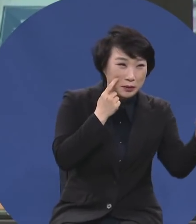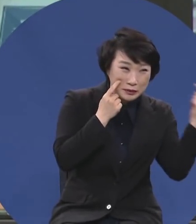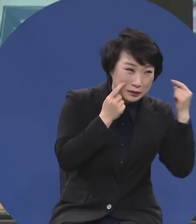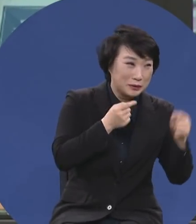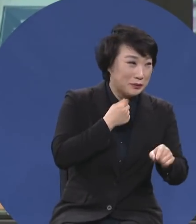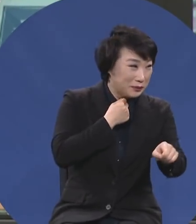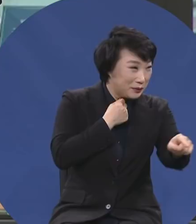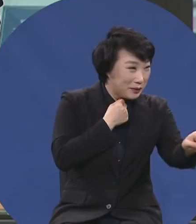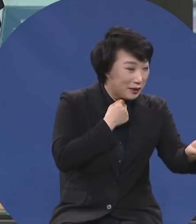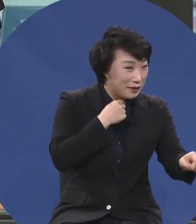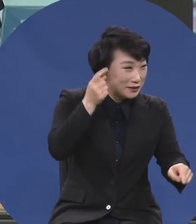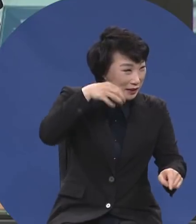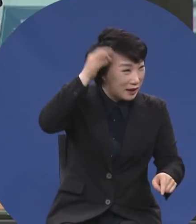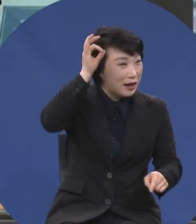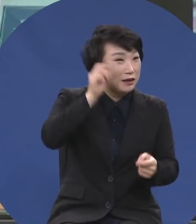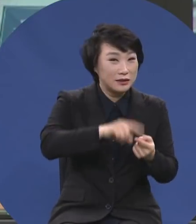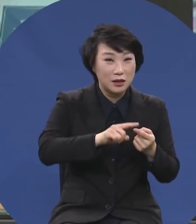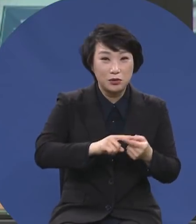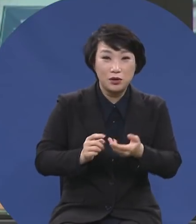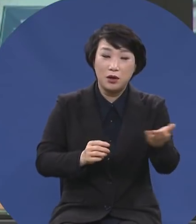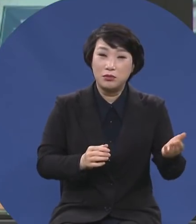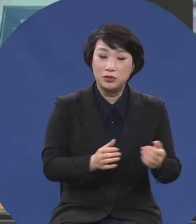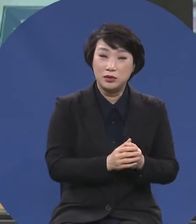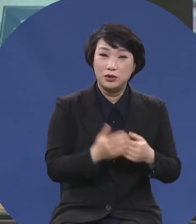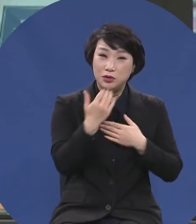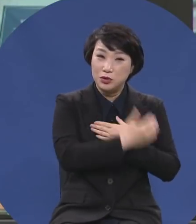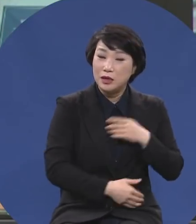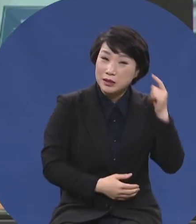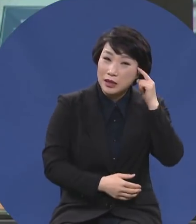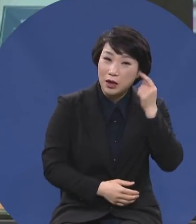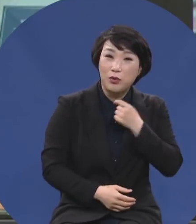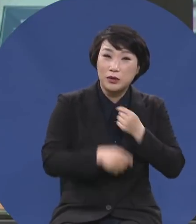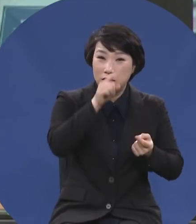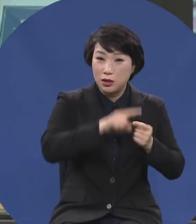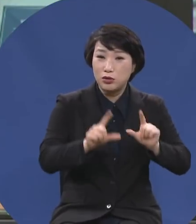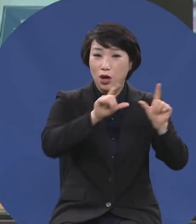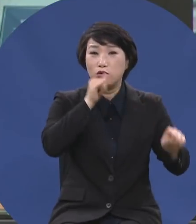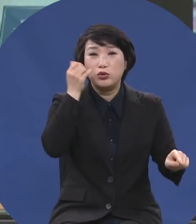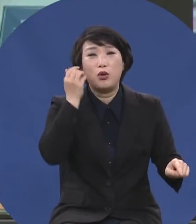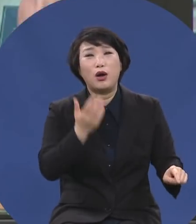대로, 생각나는 대로, 육신의 의지대로 다로.